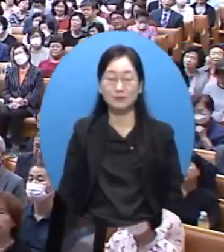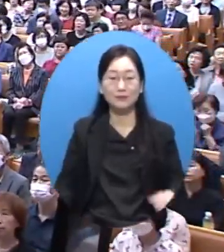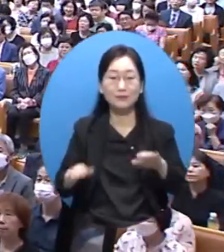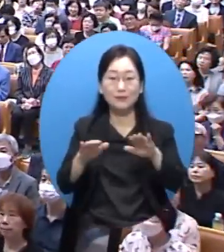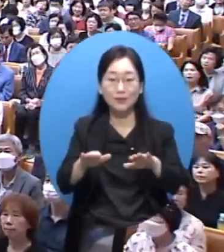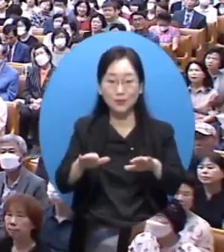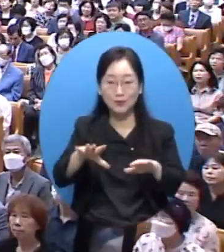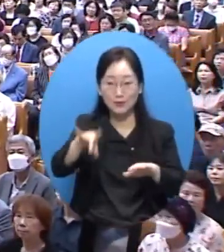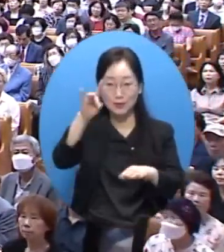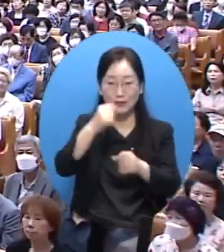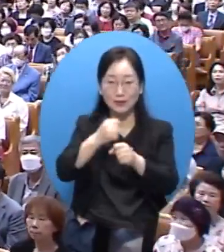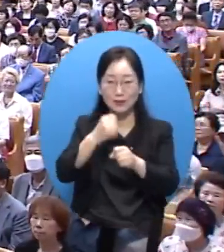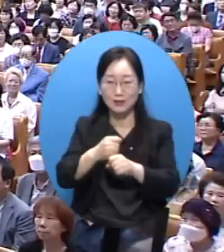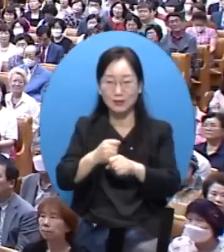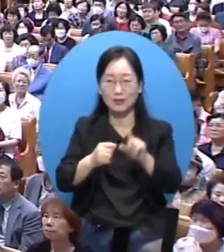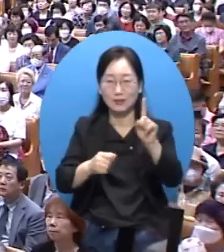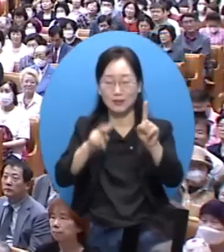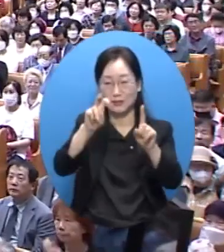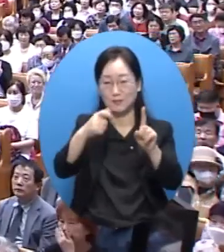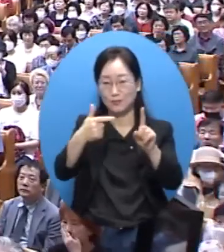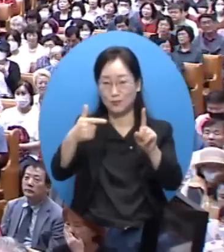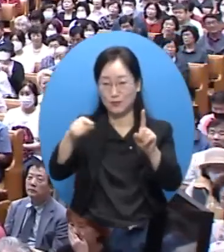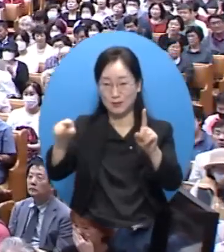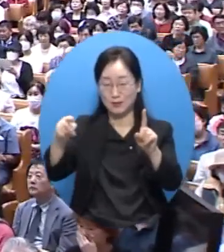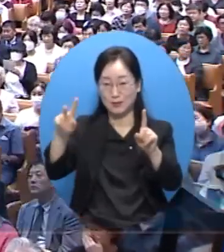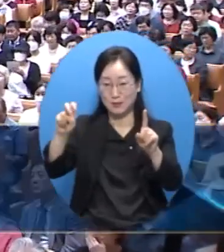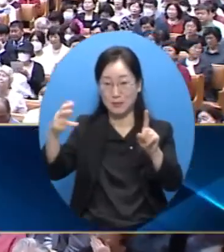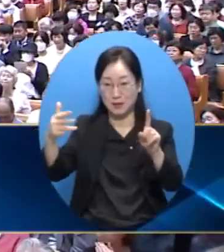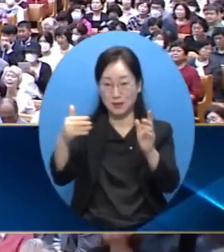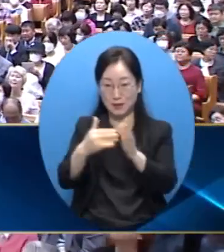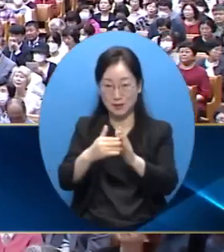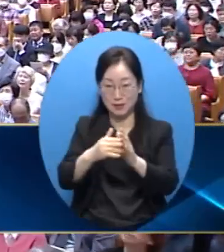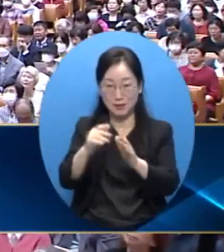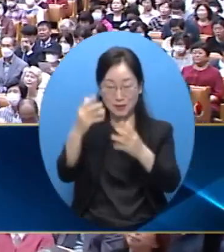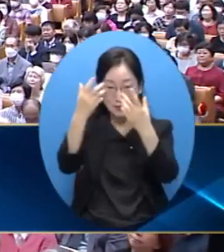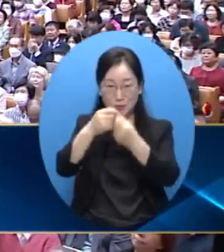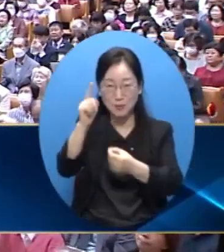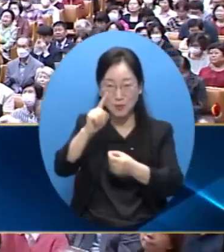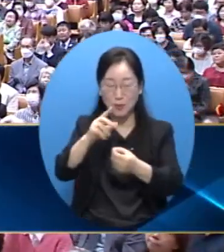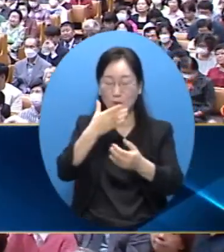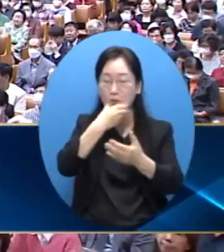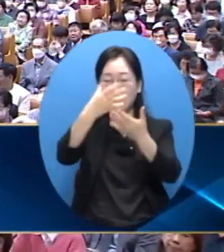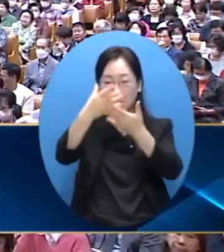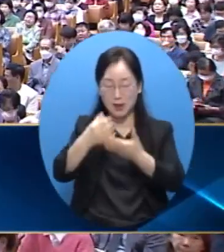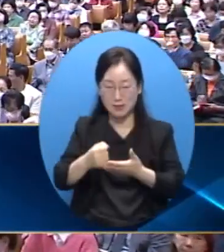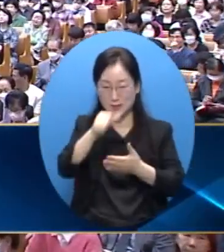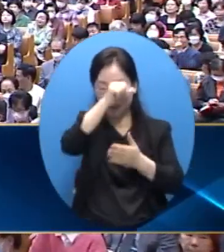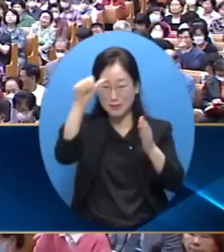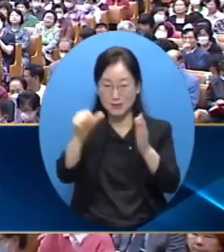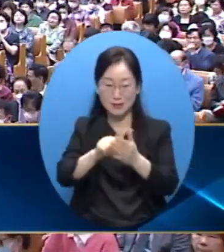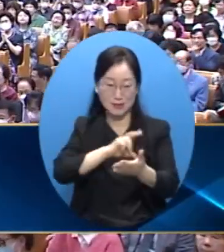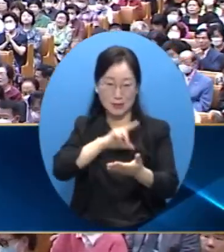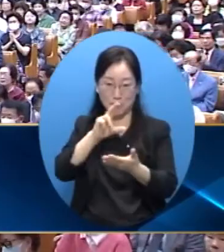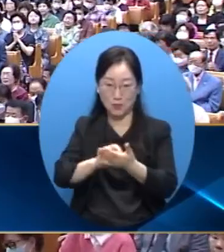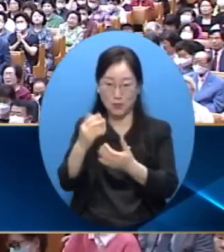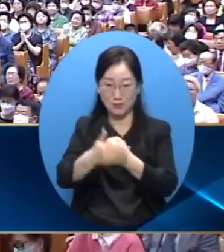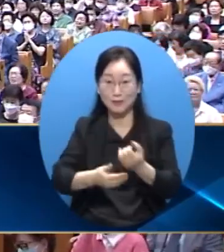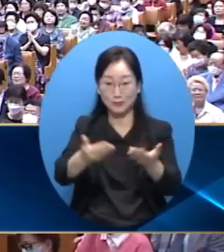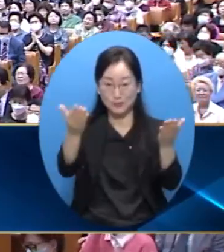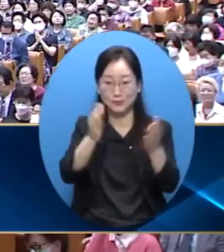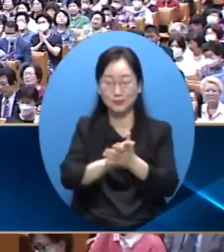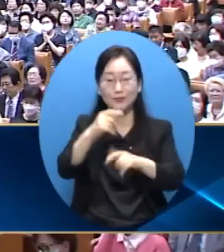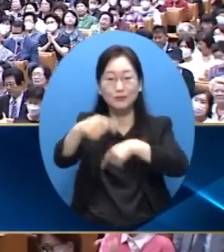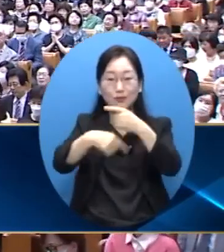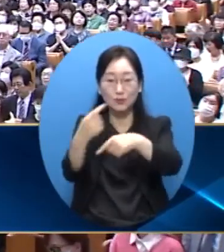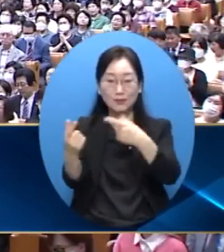오늘 창세기 1장 26절 28절 말씀 가지고 복받은 인생 여든 제목으로 함께 말씀의 은혜를 나누기 원합니다. 제목을